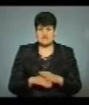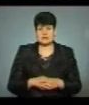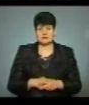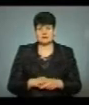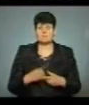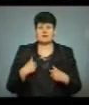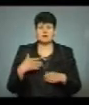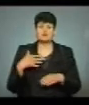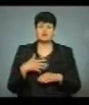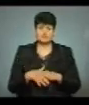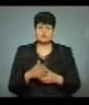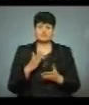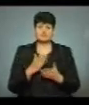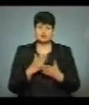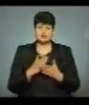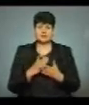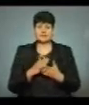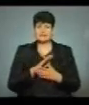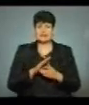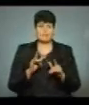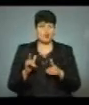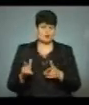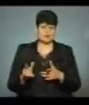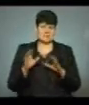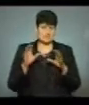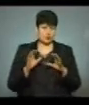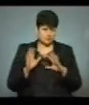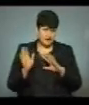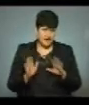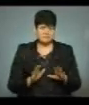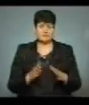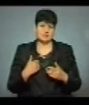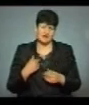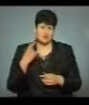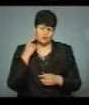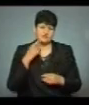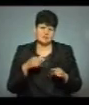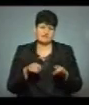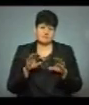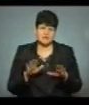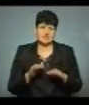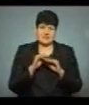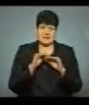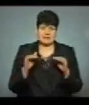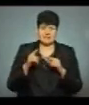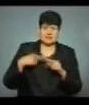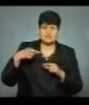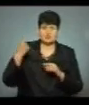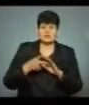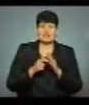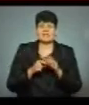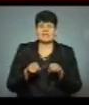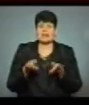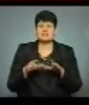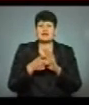Ми розуміємо, що існують певні неузгодженості законодавства, хоча я думаю, що вони вирішуються на рівні наступних рішень Кабінету